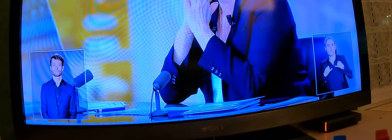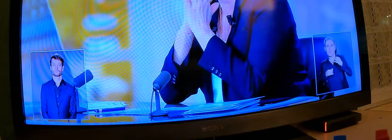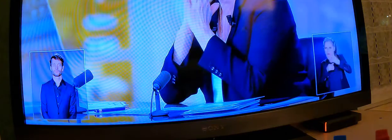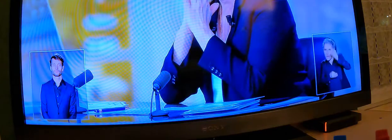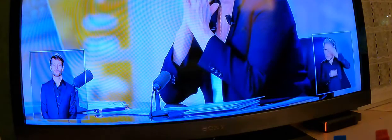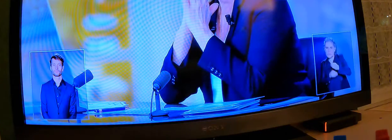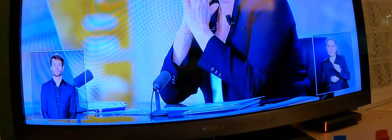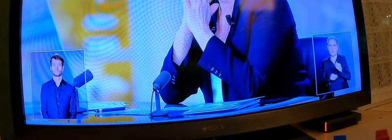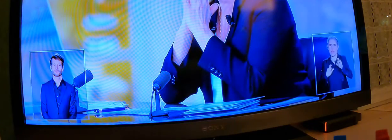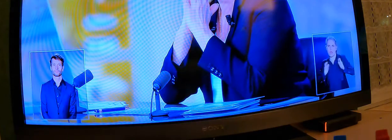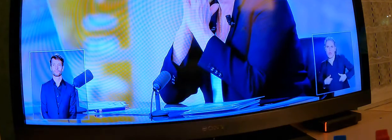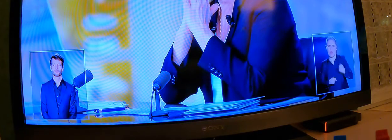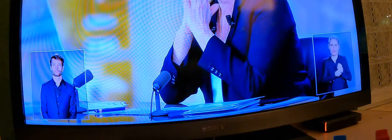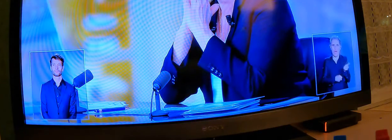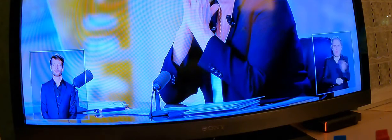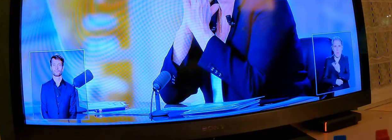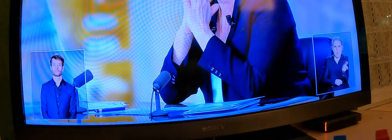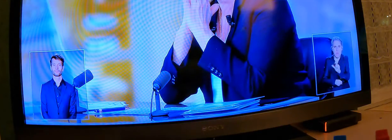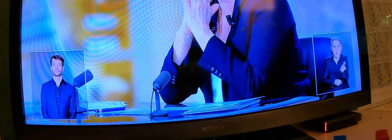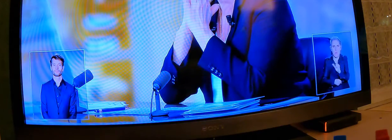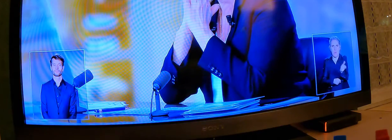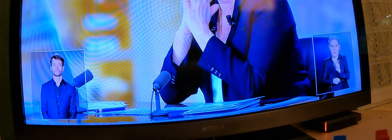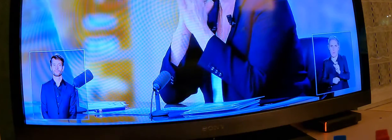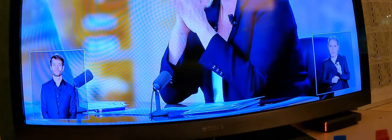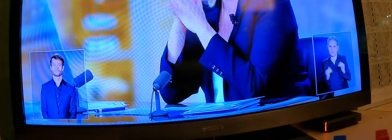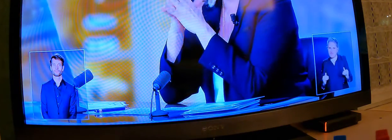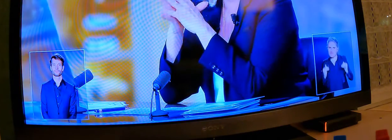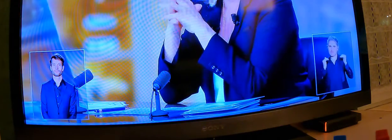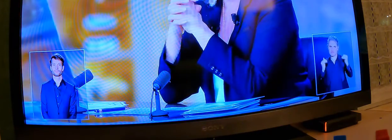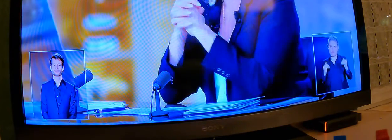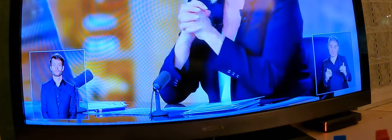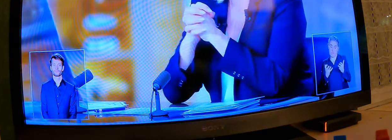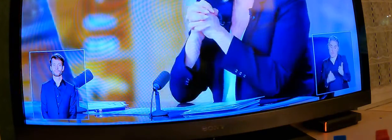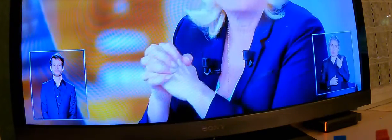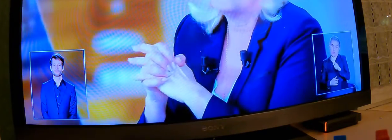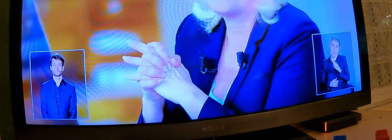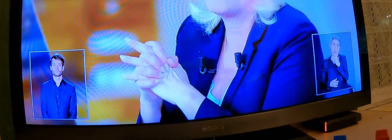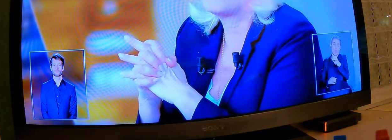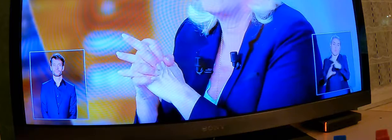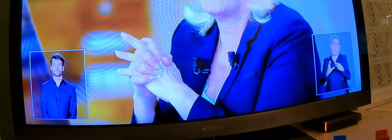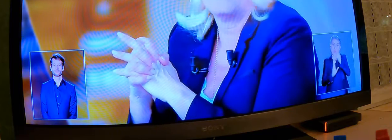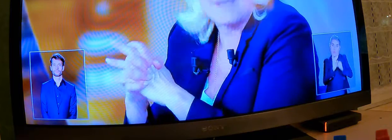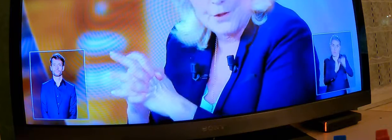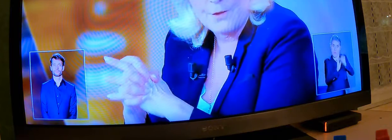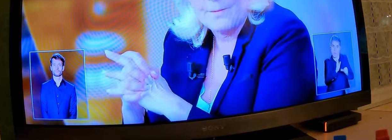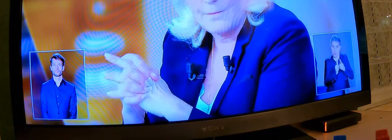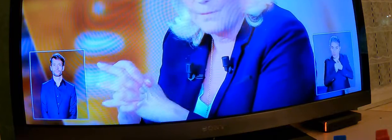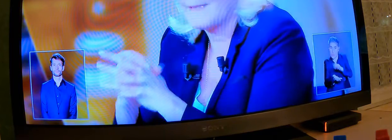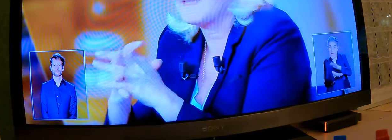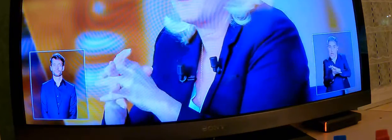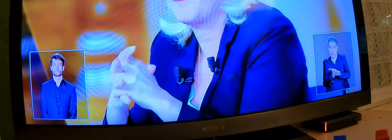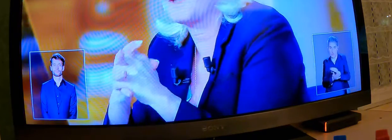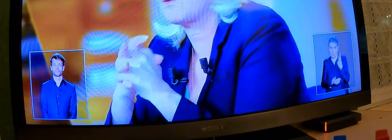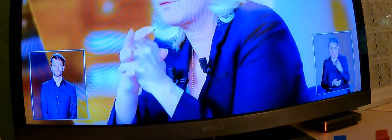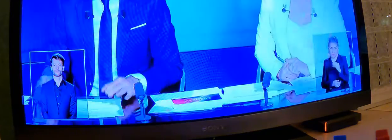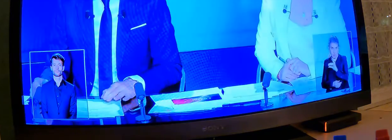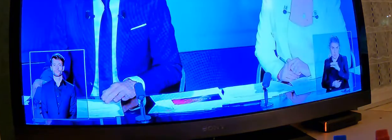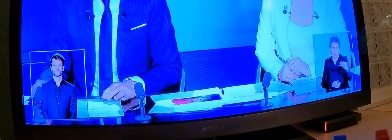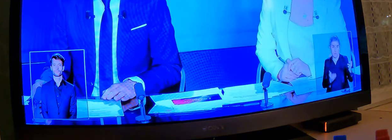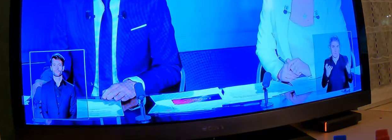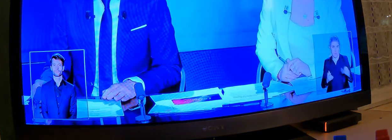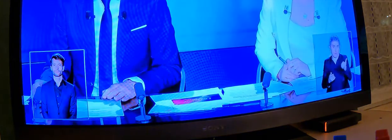ses alternants, donc ils auront 200 à 300 euros par mois en fonction de leur âge. Bon, ça c'est la première des